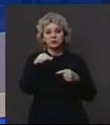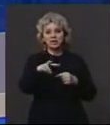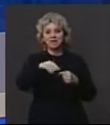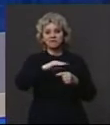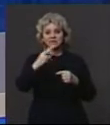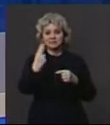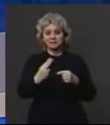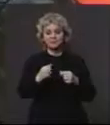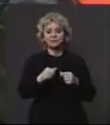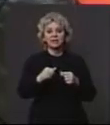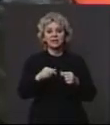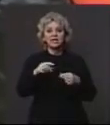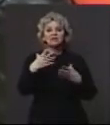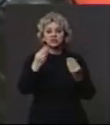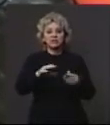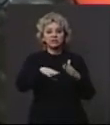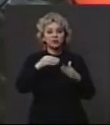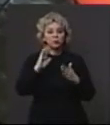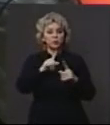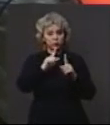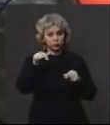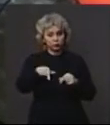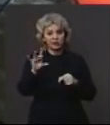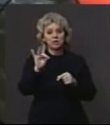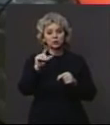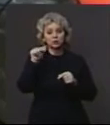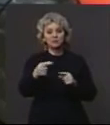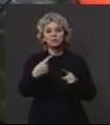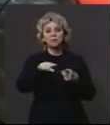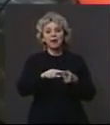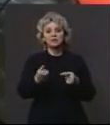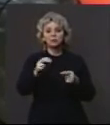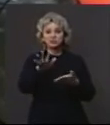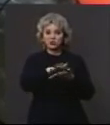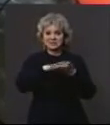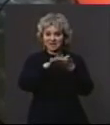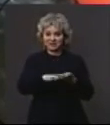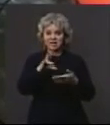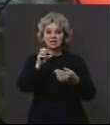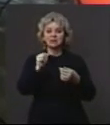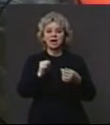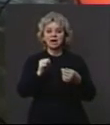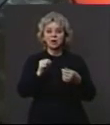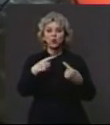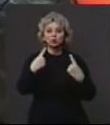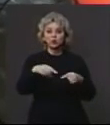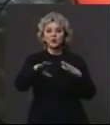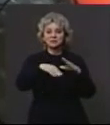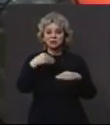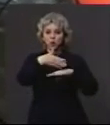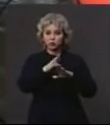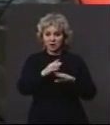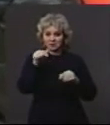МФЦ. В день выборов буду отсутствовать в Ростове, поэтому пришла подать заявление на другой